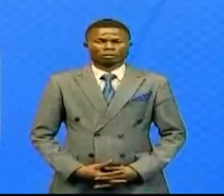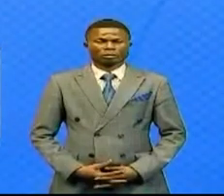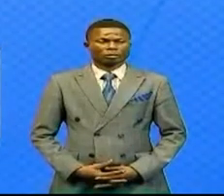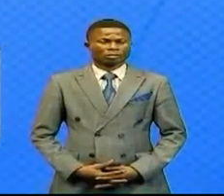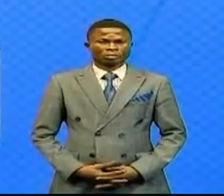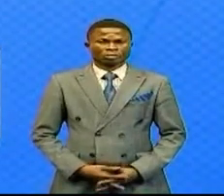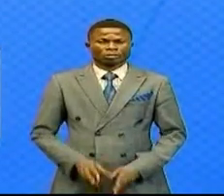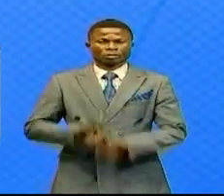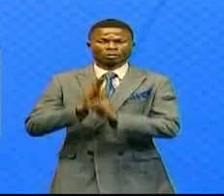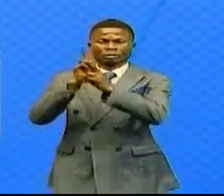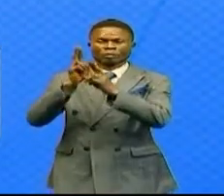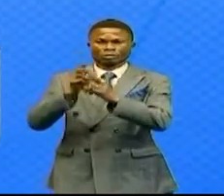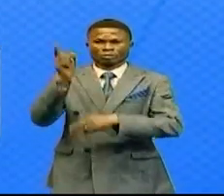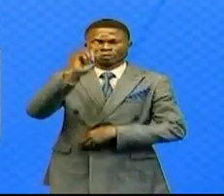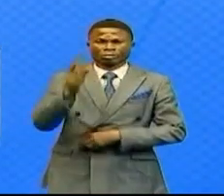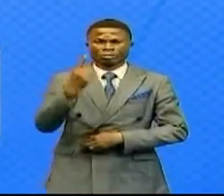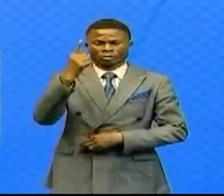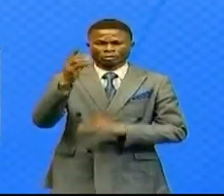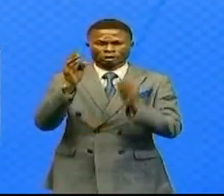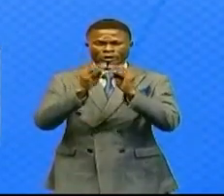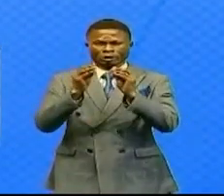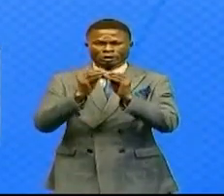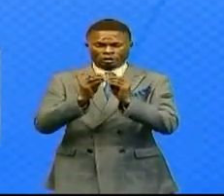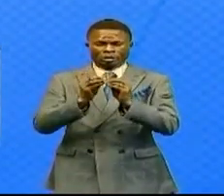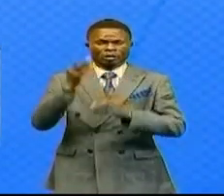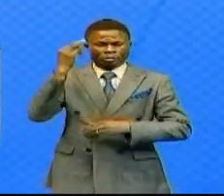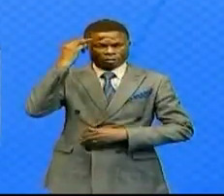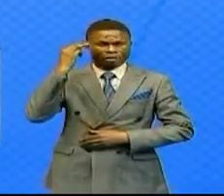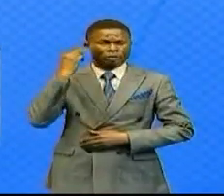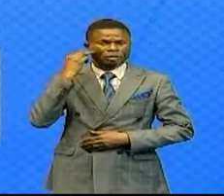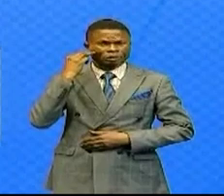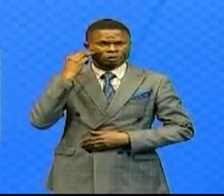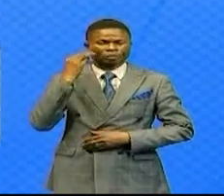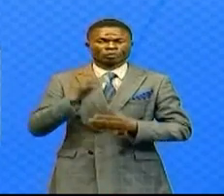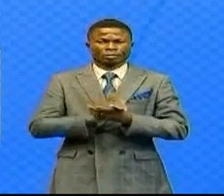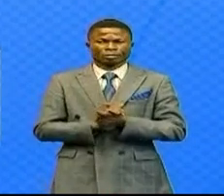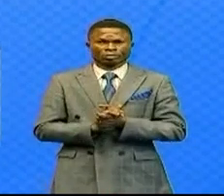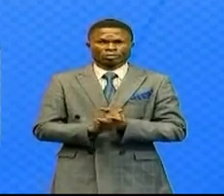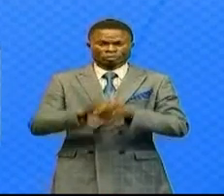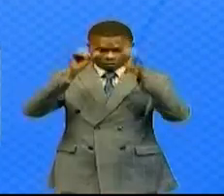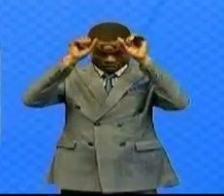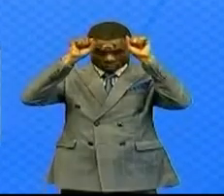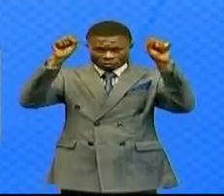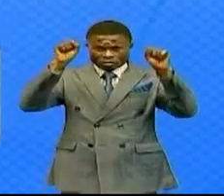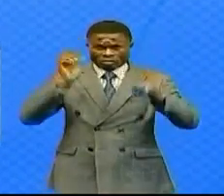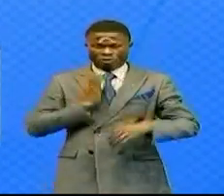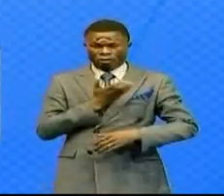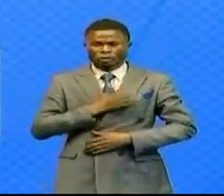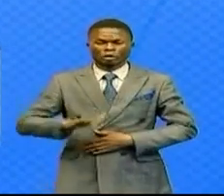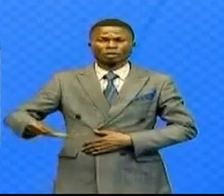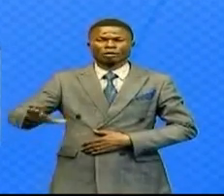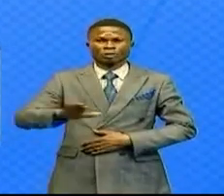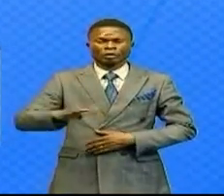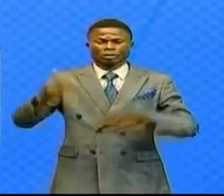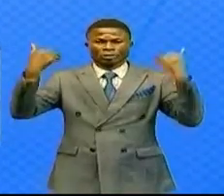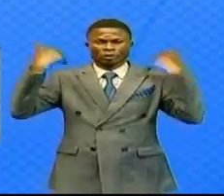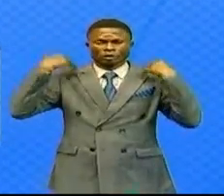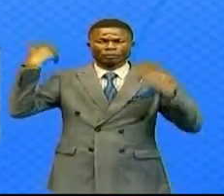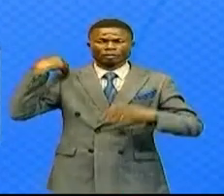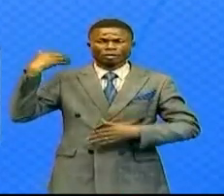Compte rendu de la 31e réunion du Conseil des ministres. Le président de la République, chef de